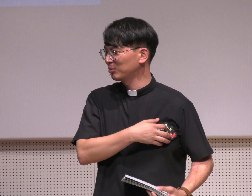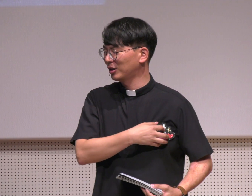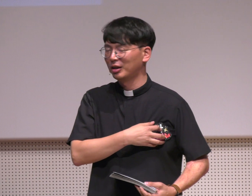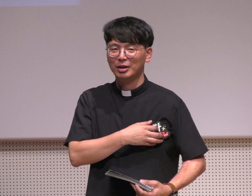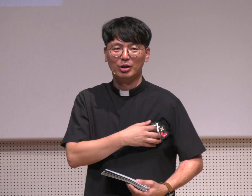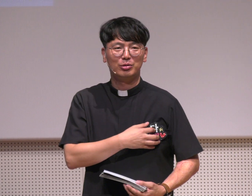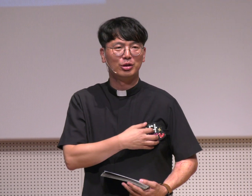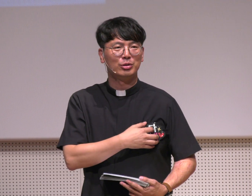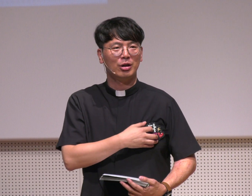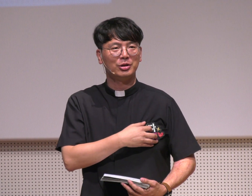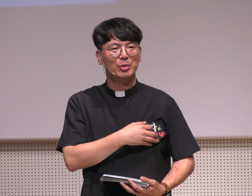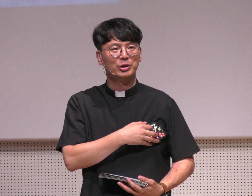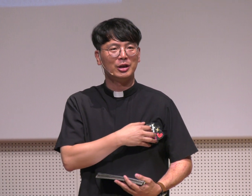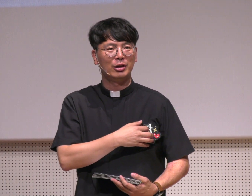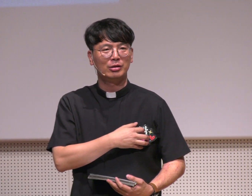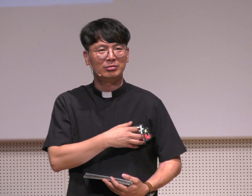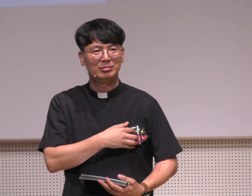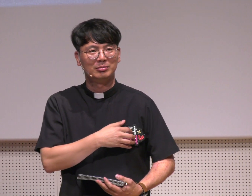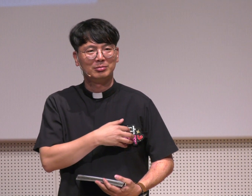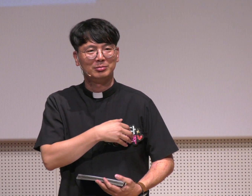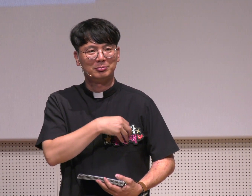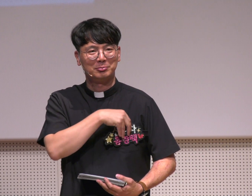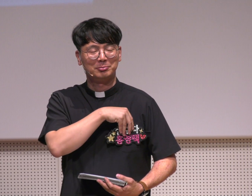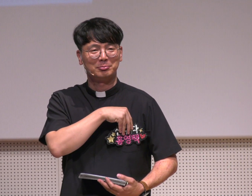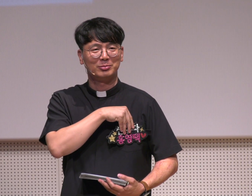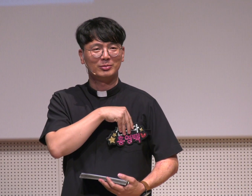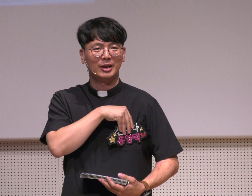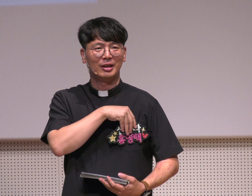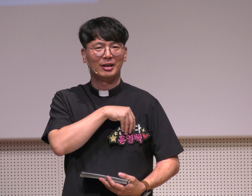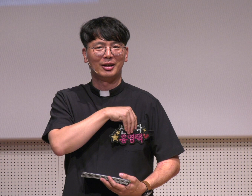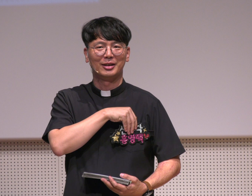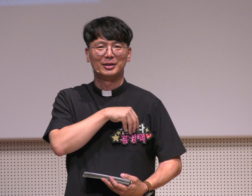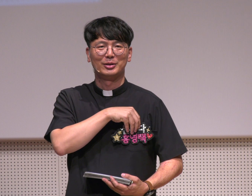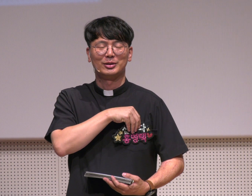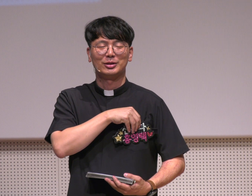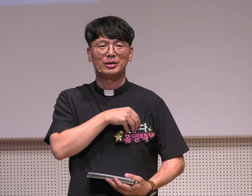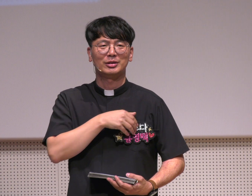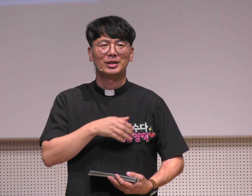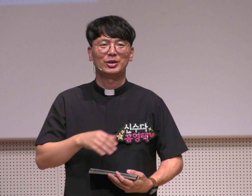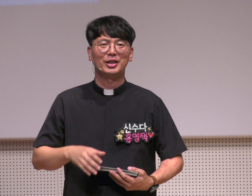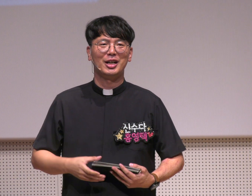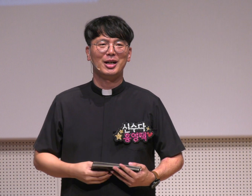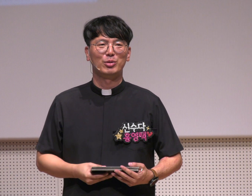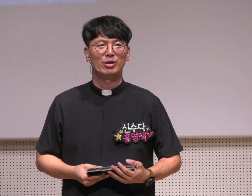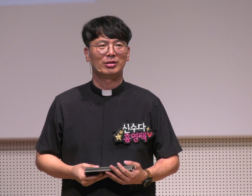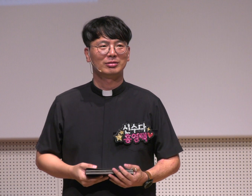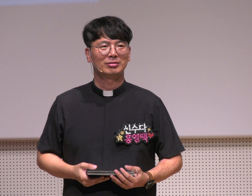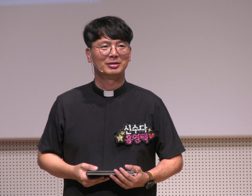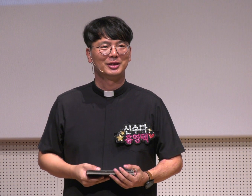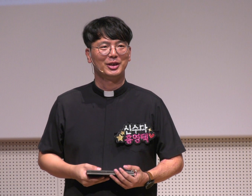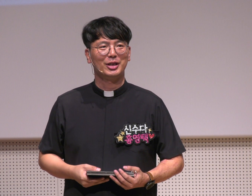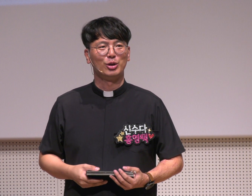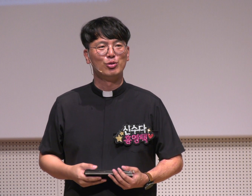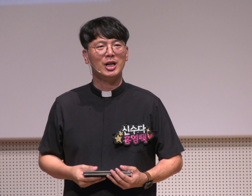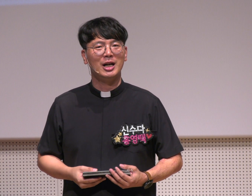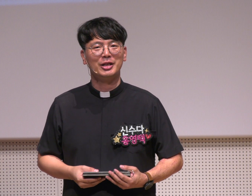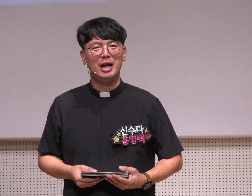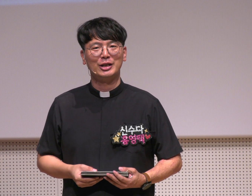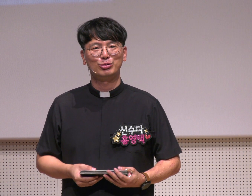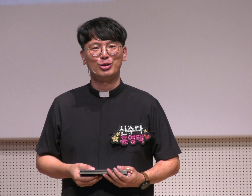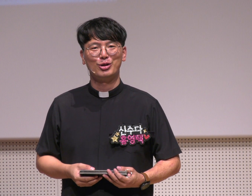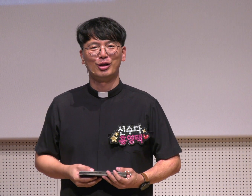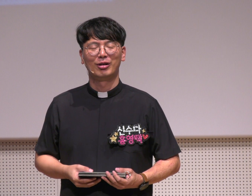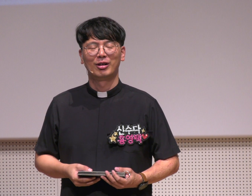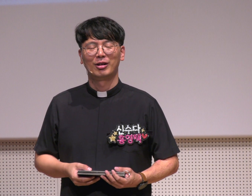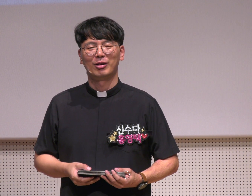좋게 생각합니다. 네. 여러분들 어떻게 보셨나요? 재밌게 봤습니다. 네. 저희가 뭐 이게 전문가가 한